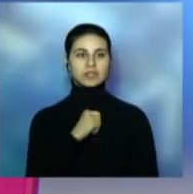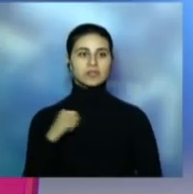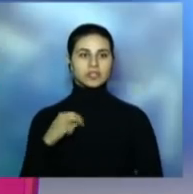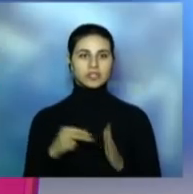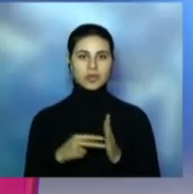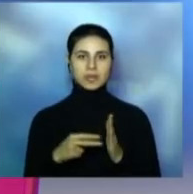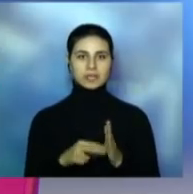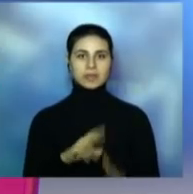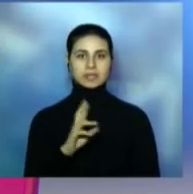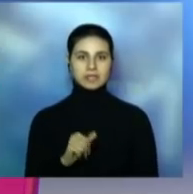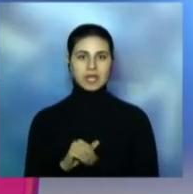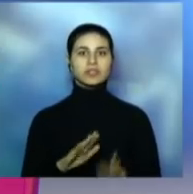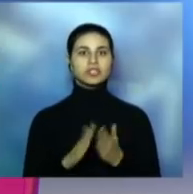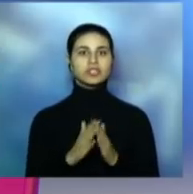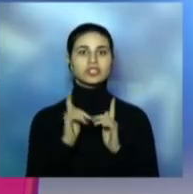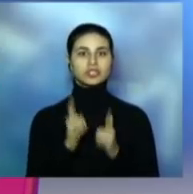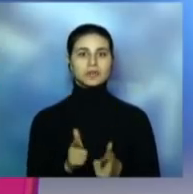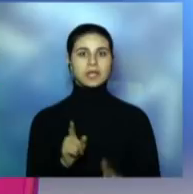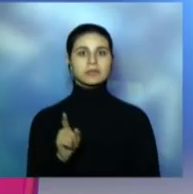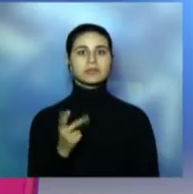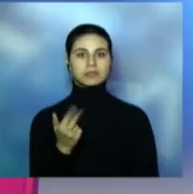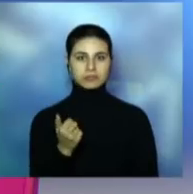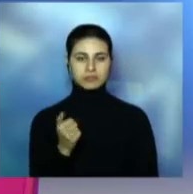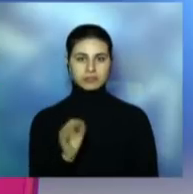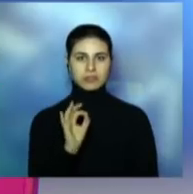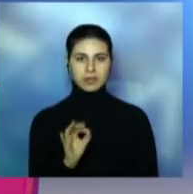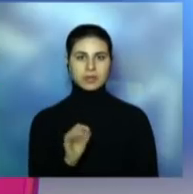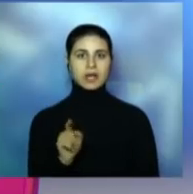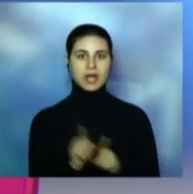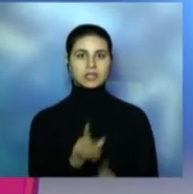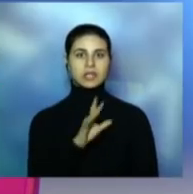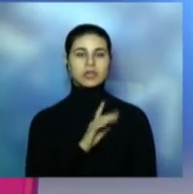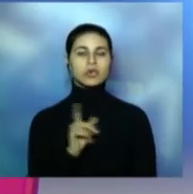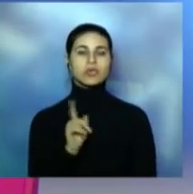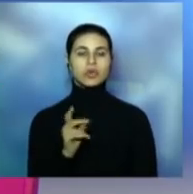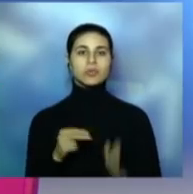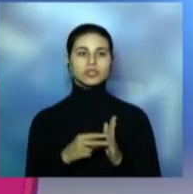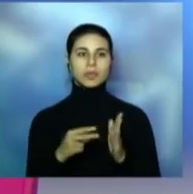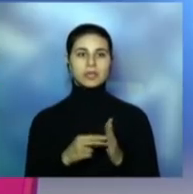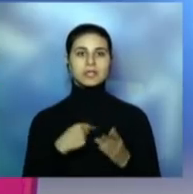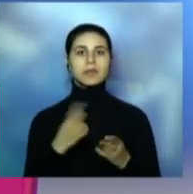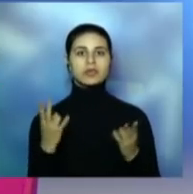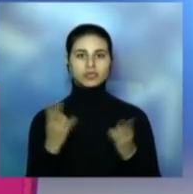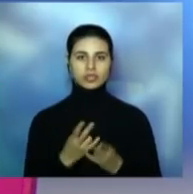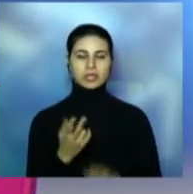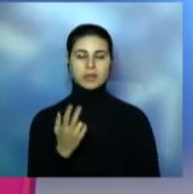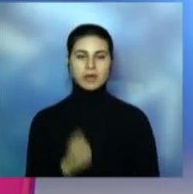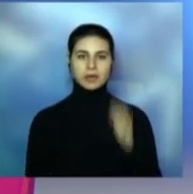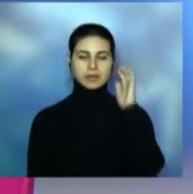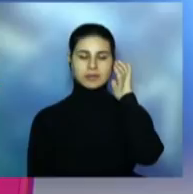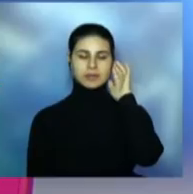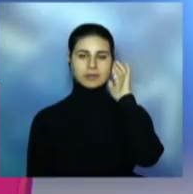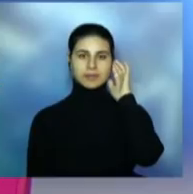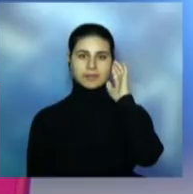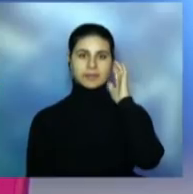თვითშეფასებაზე. და შევთანხმდით იმაზე, ნათია, დამეთანხმებით, ხო, ასე იყო, შევთანხმდით, რომ შეფასებაც გვჭირდება.